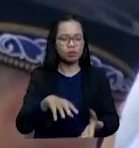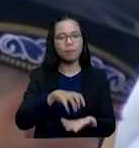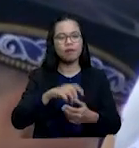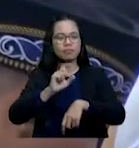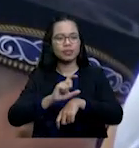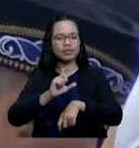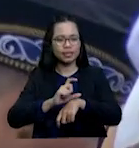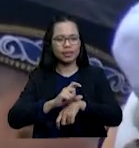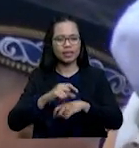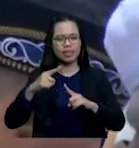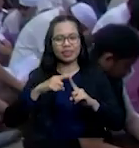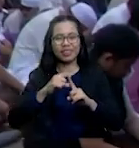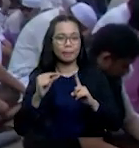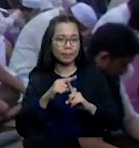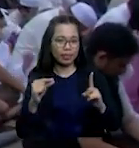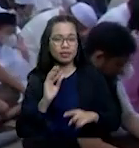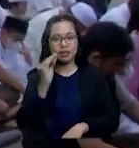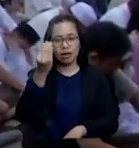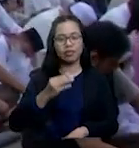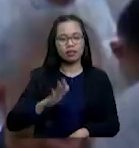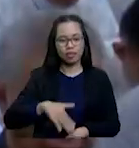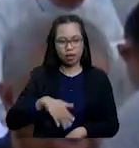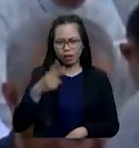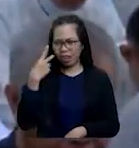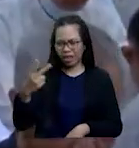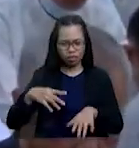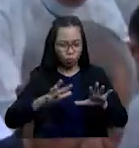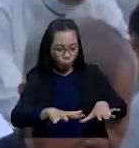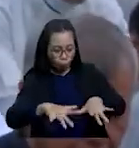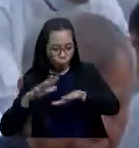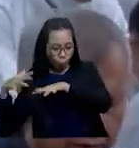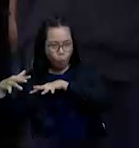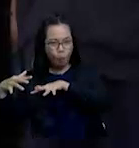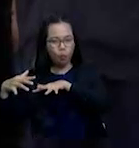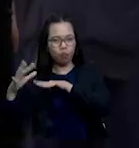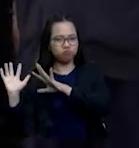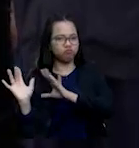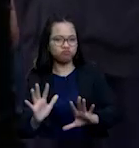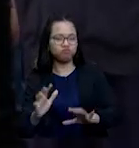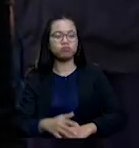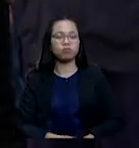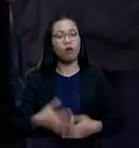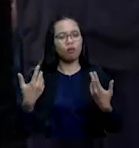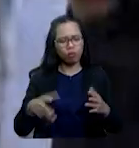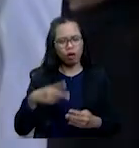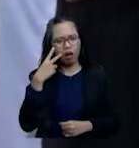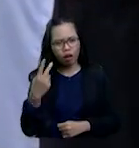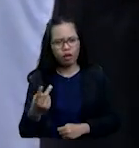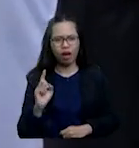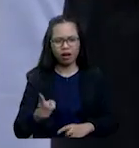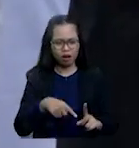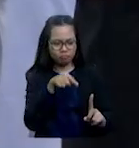Selatan. Jemaah meluber bahkan hingga ke jalan raya di luar masjid. Adapun yang bertindak sebagai imam